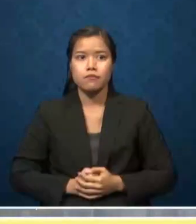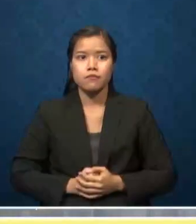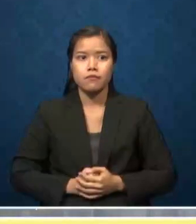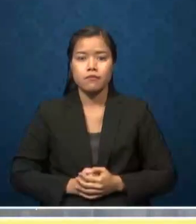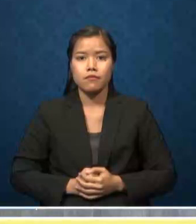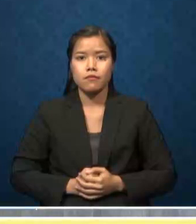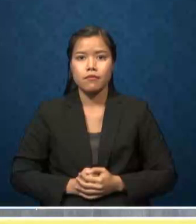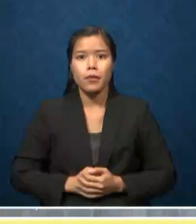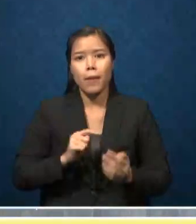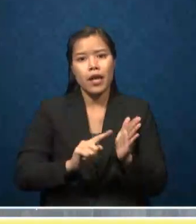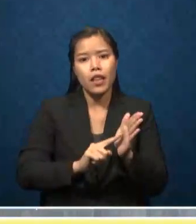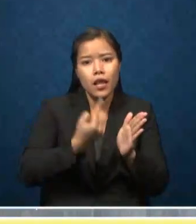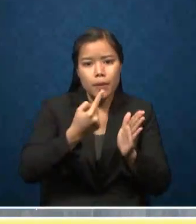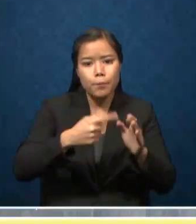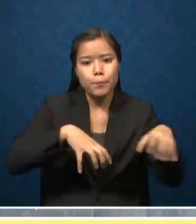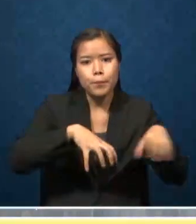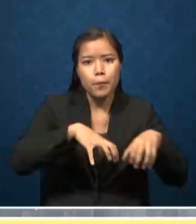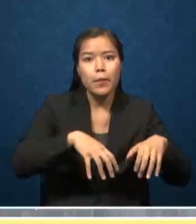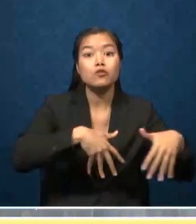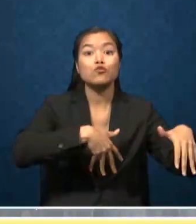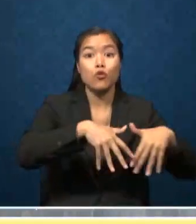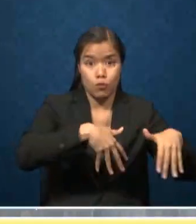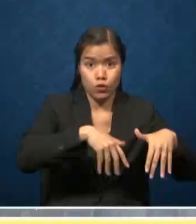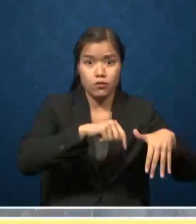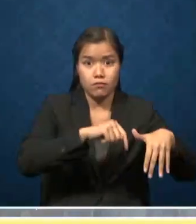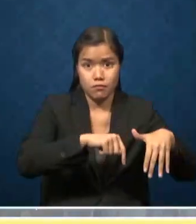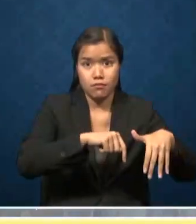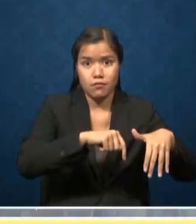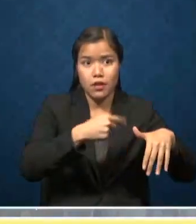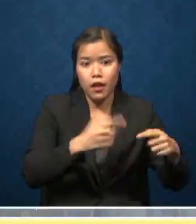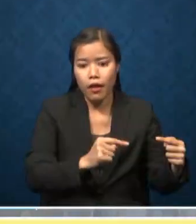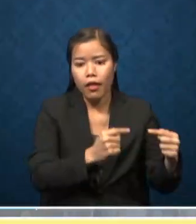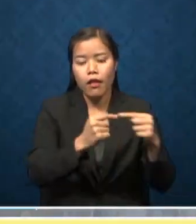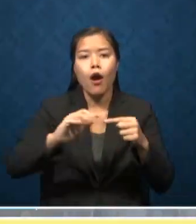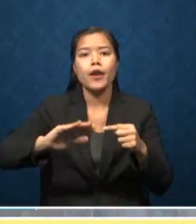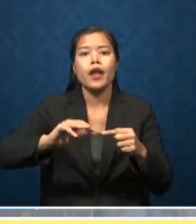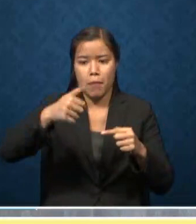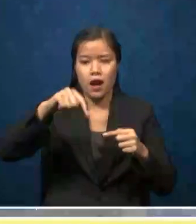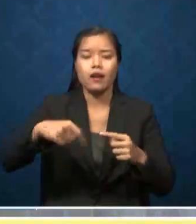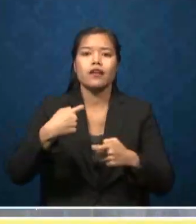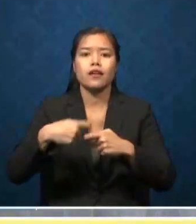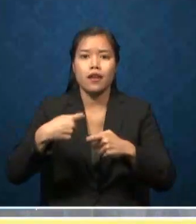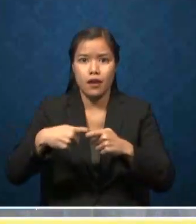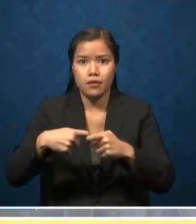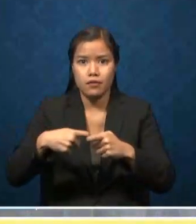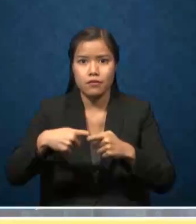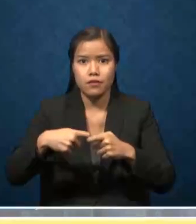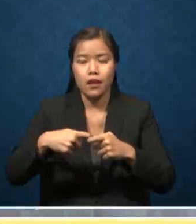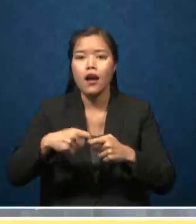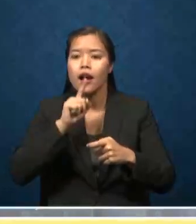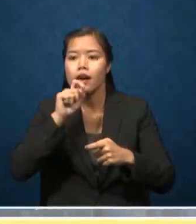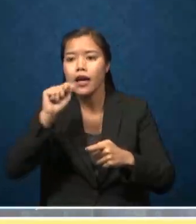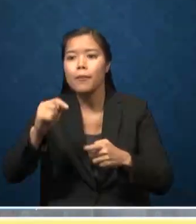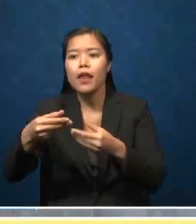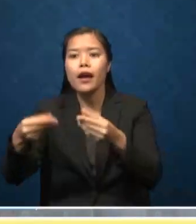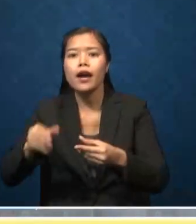ชนบทท่านไปดูงานนู่นนี่นั่นและในฝั่งในเมืองที่ผมบอกว่ามันยากนะครับของท่านมีความเฉพาะเจาะจงในเมืองหรือไม่อันนี้ก็ว่าไป